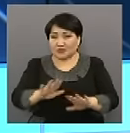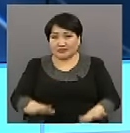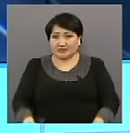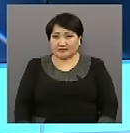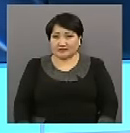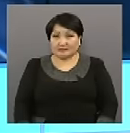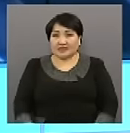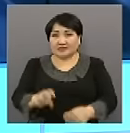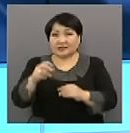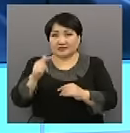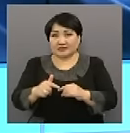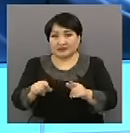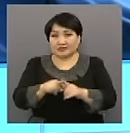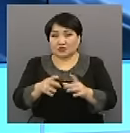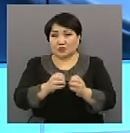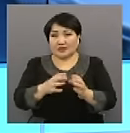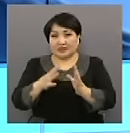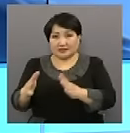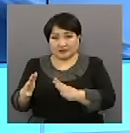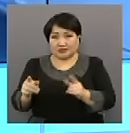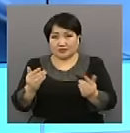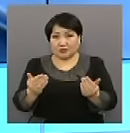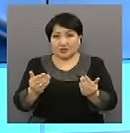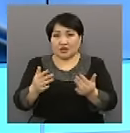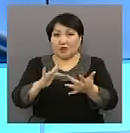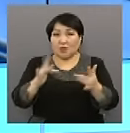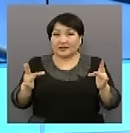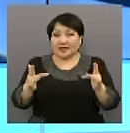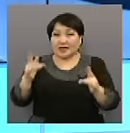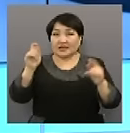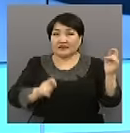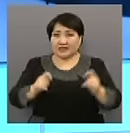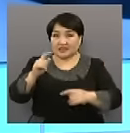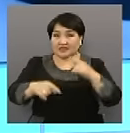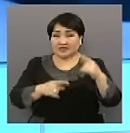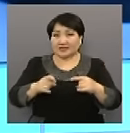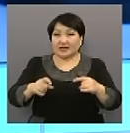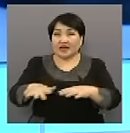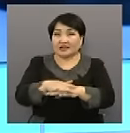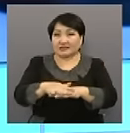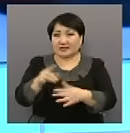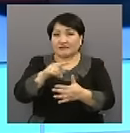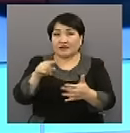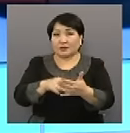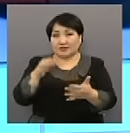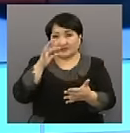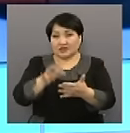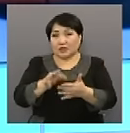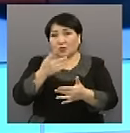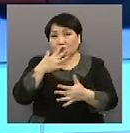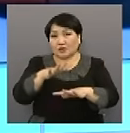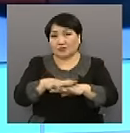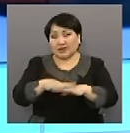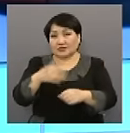Тенге теңселуді тежеп тұрақтат. Бұл туралы бүгін онлайн конференция арқылы халықтың сауалына жауап берген ұлттық банк төрағасы Данияр